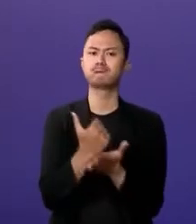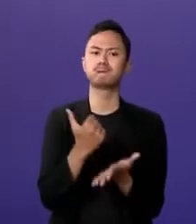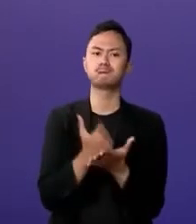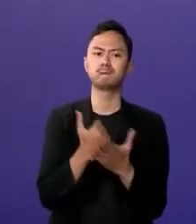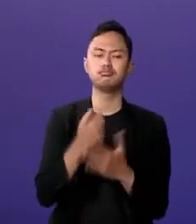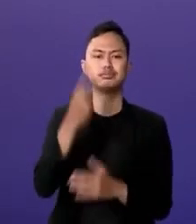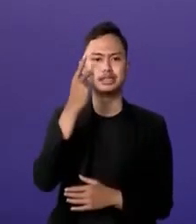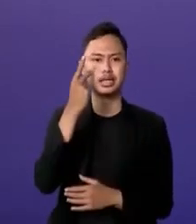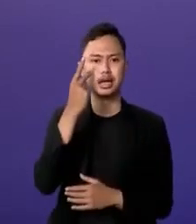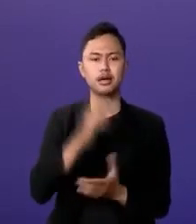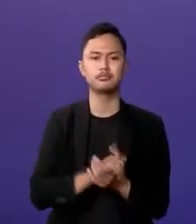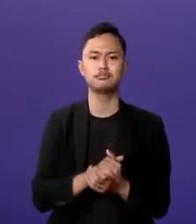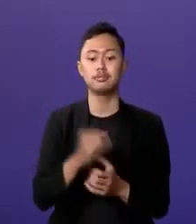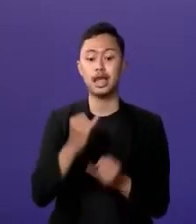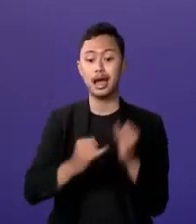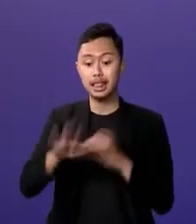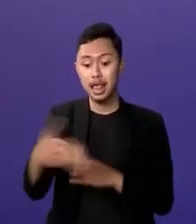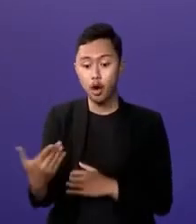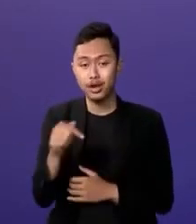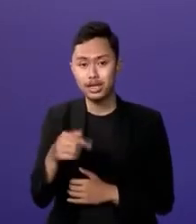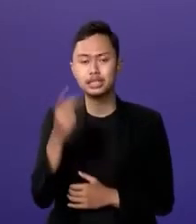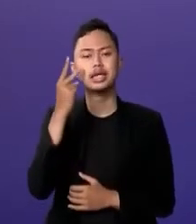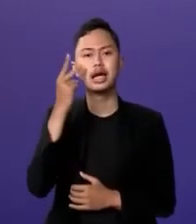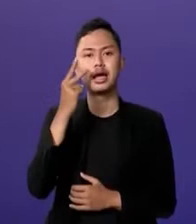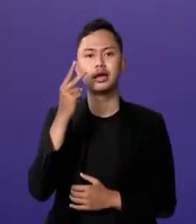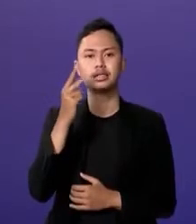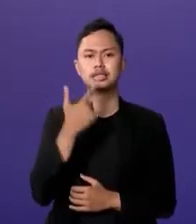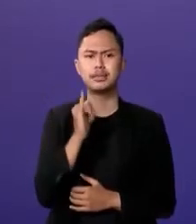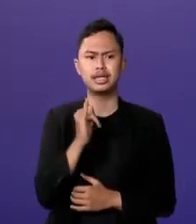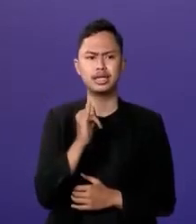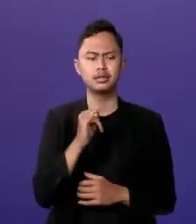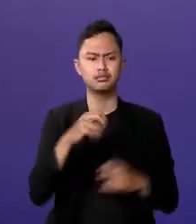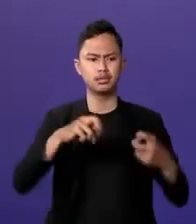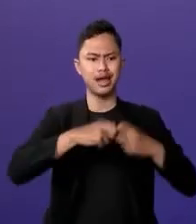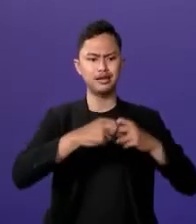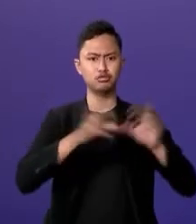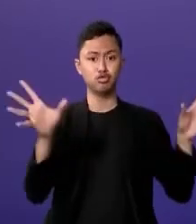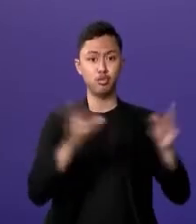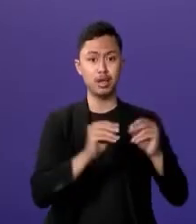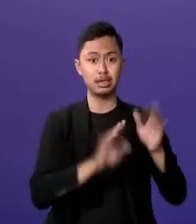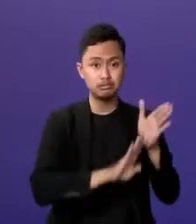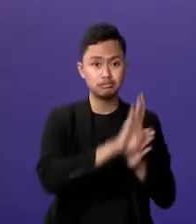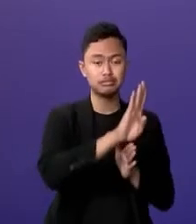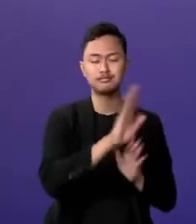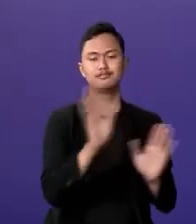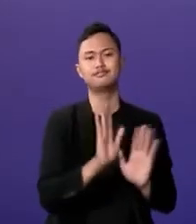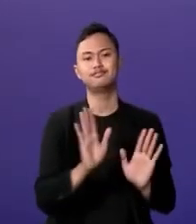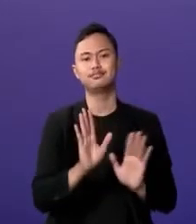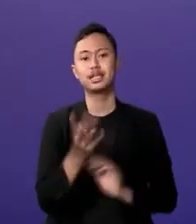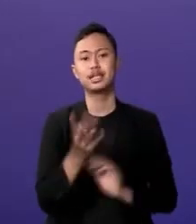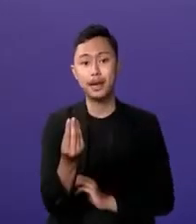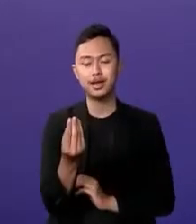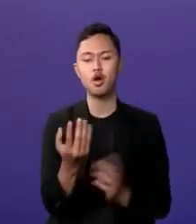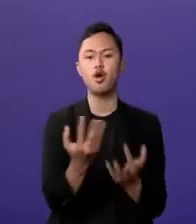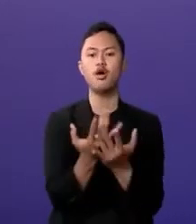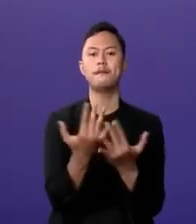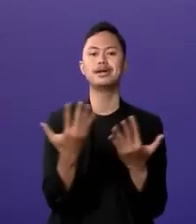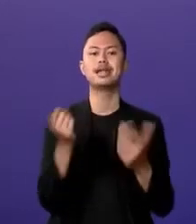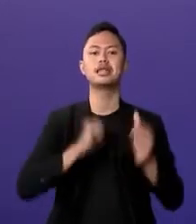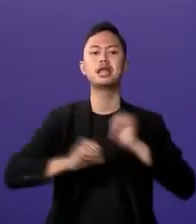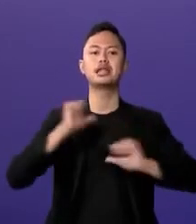menjaga akhir tahun ini jangan sampai jumlah kasus meningkat pada saat masyarakat